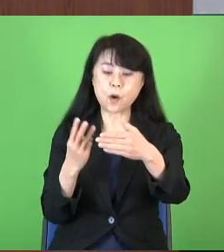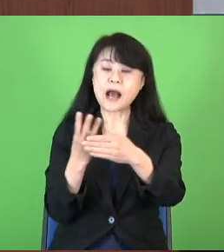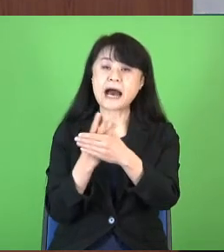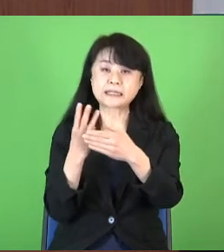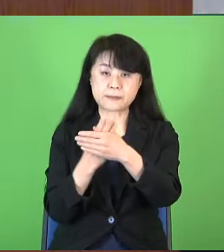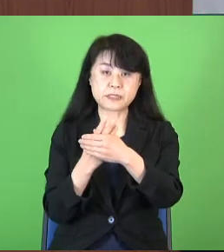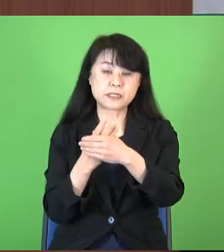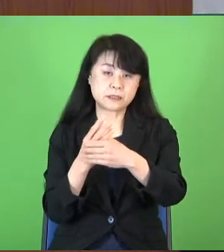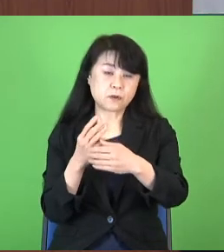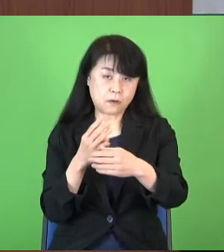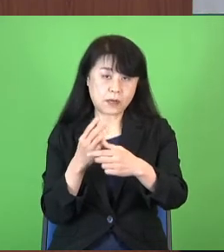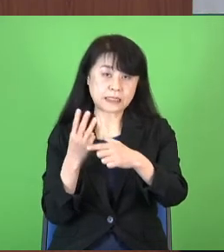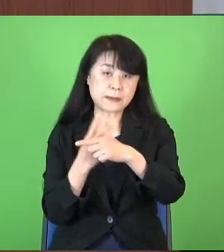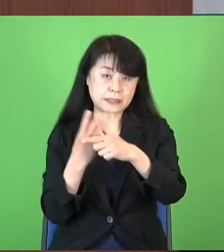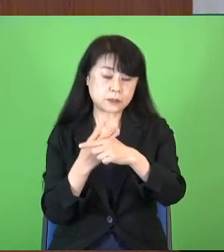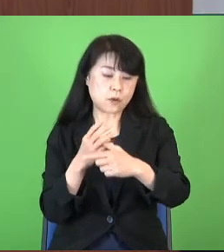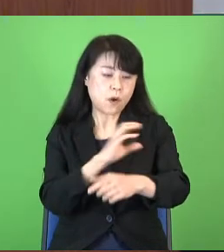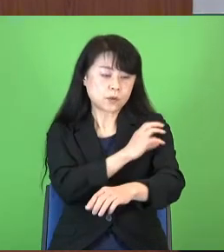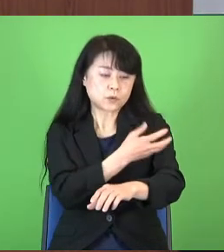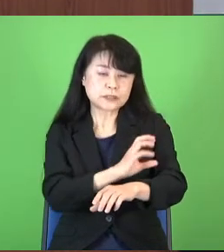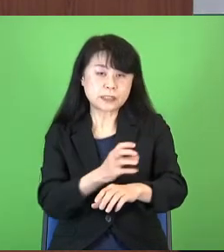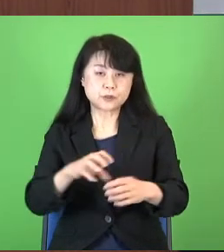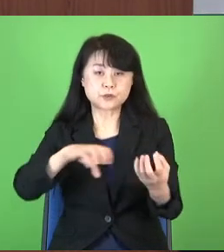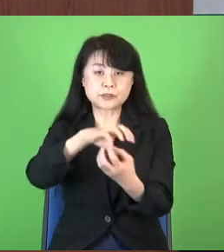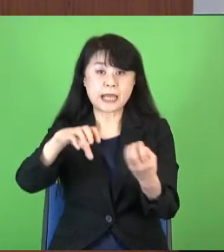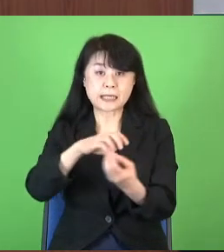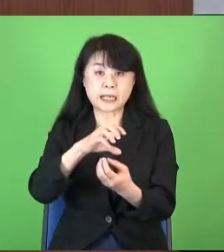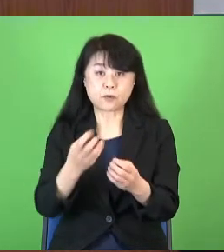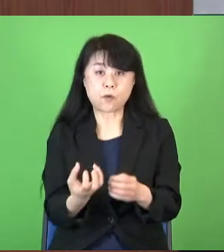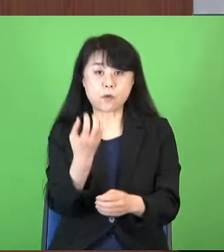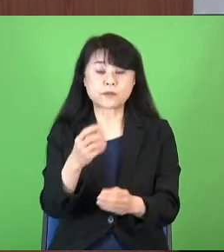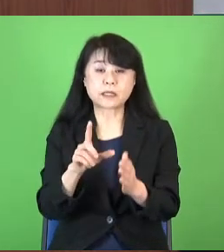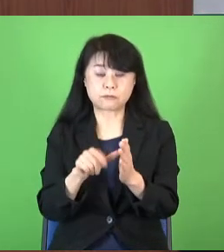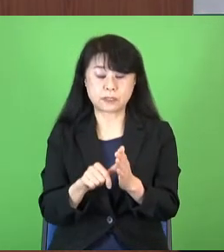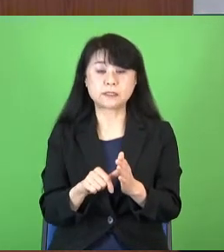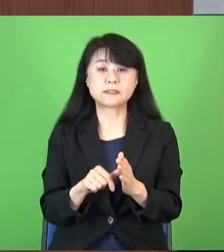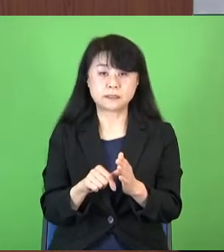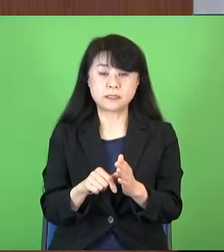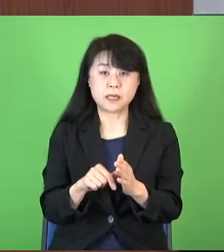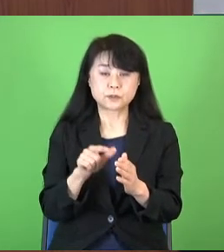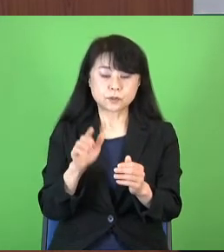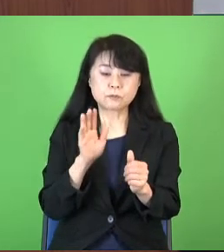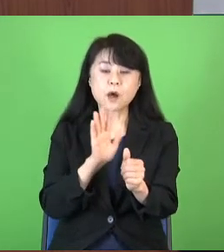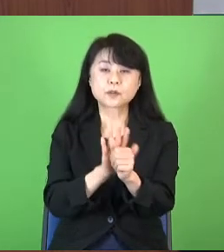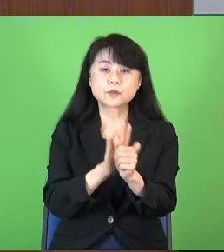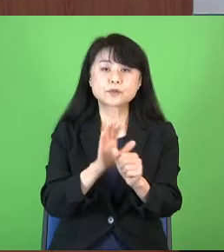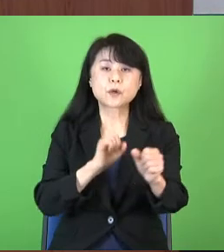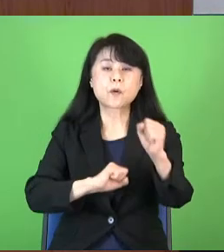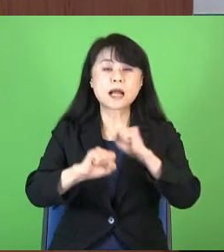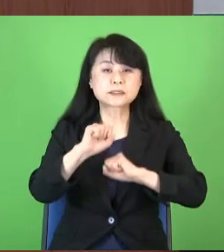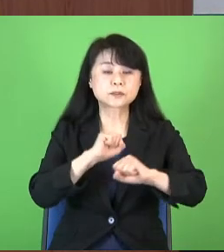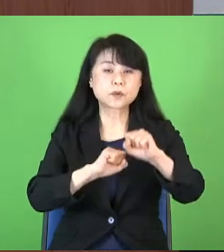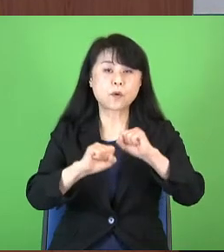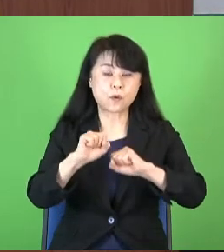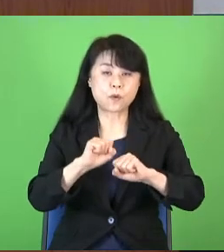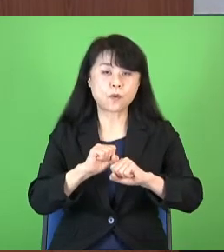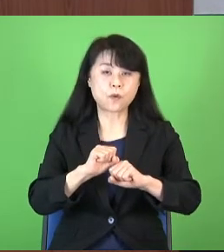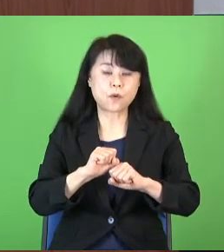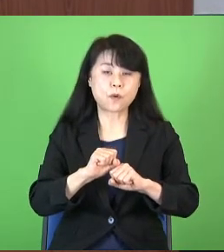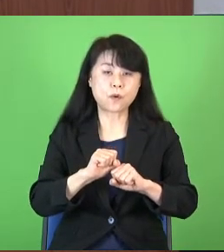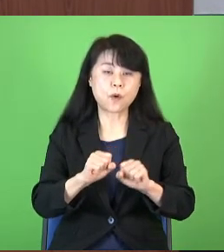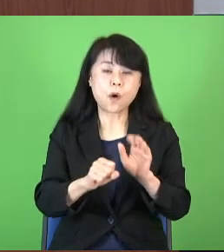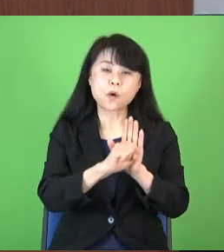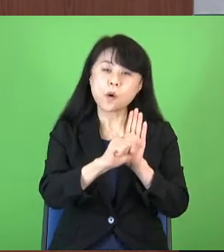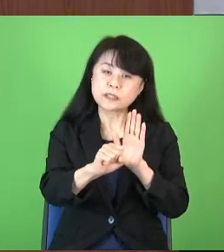土石流災害におきましてまあこのことが海辺に救助活動をまあ効率的